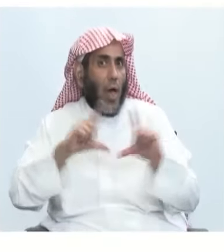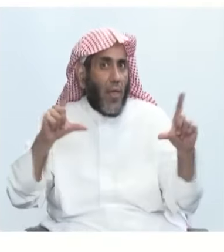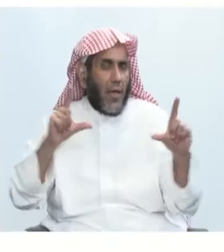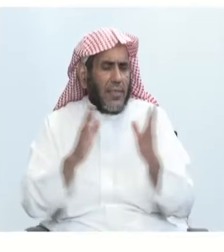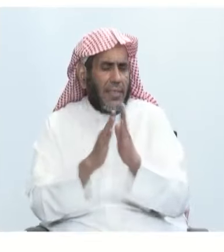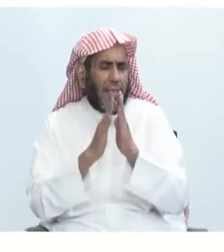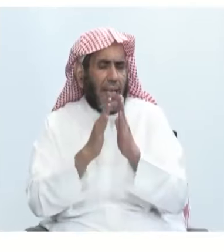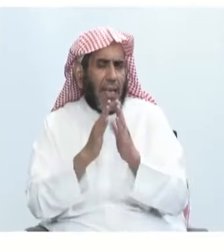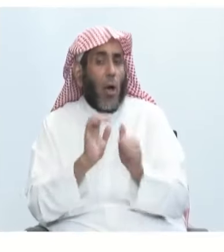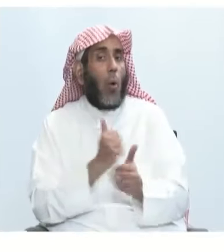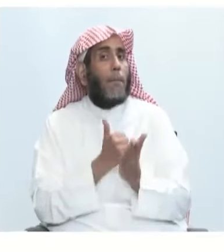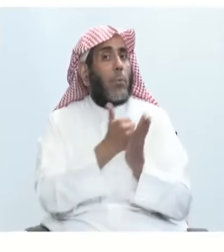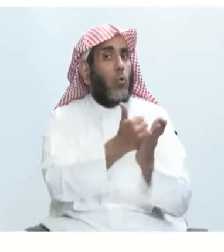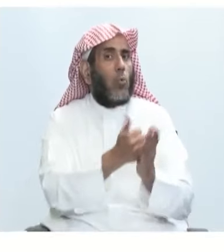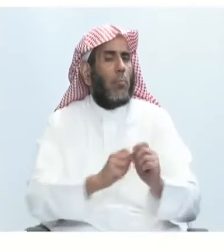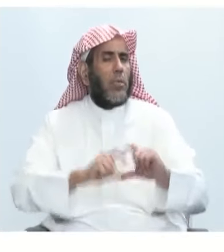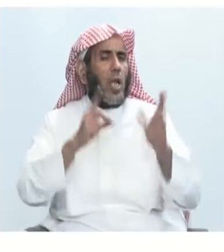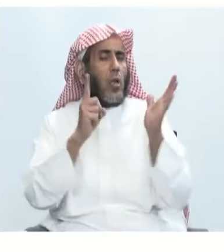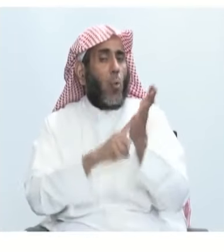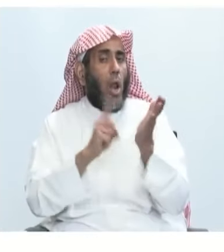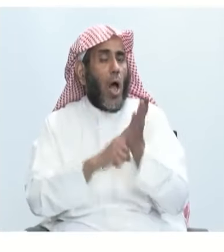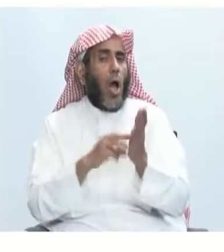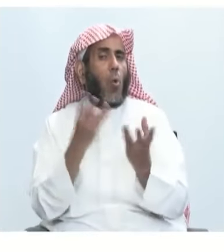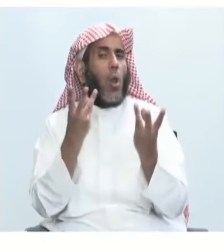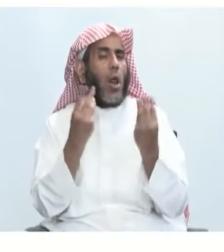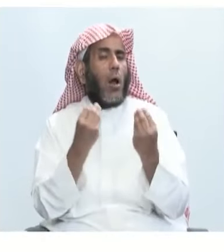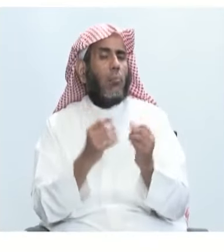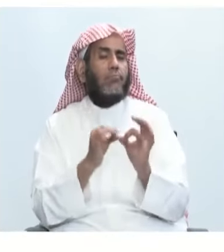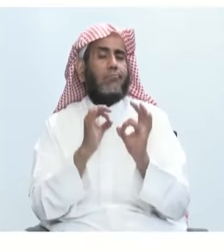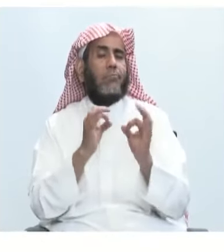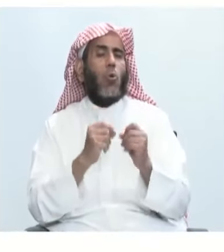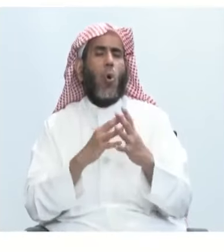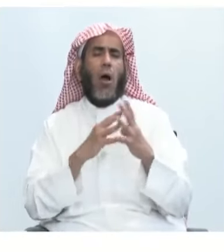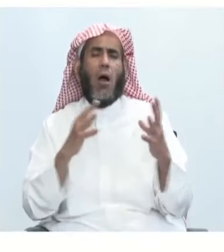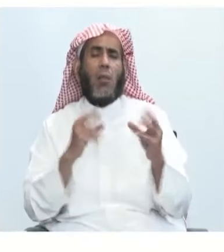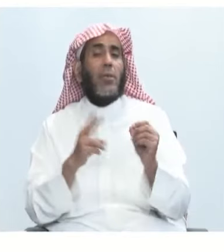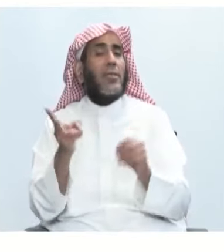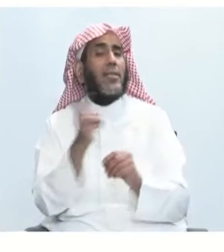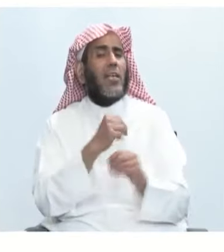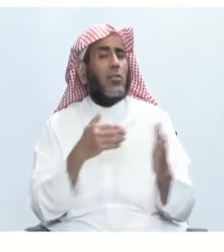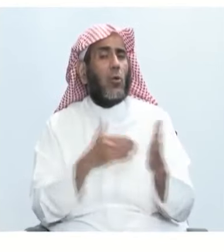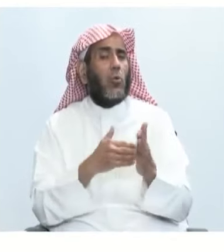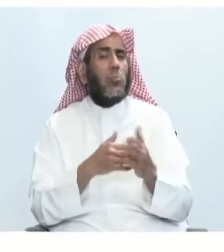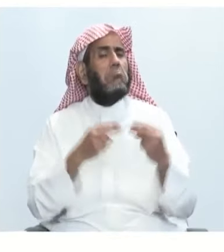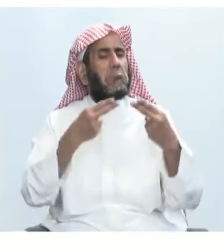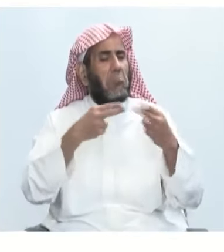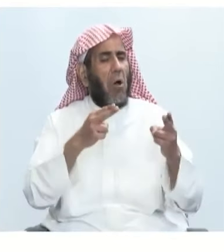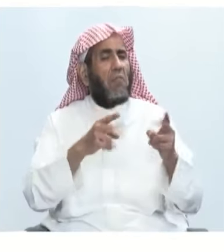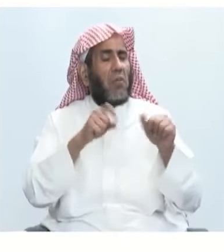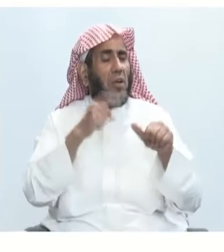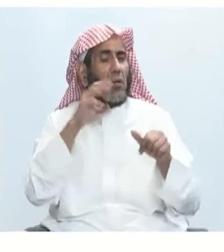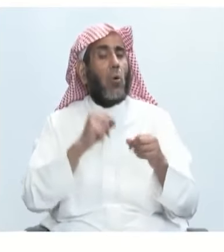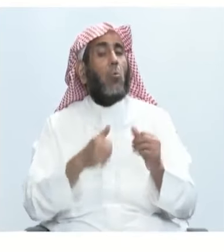دقيقه مدعومه بالدليل والحقائق والارقام وغالبا النتائج تكون التوافق في اقناع